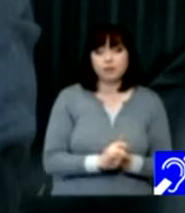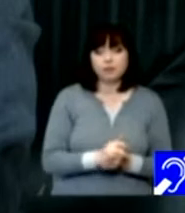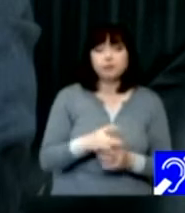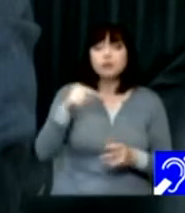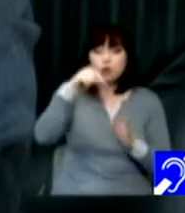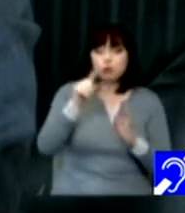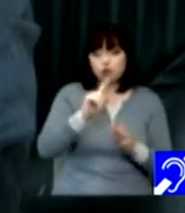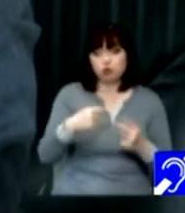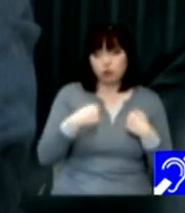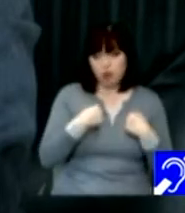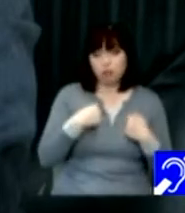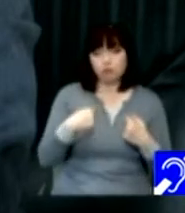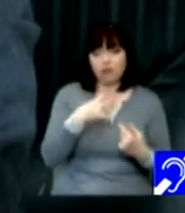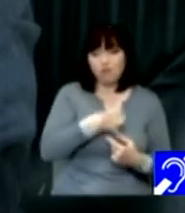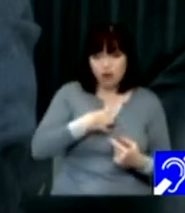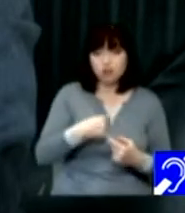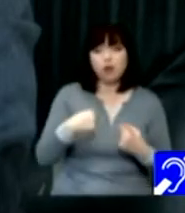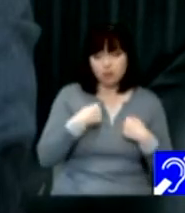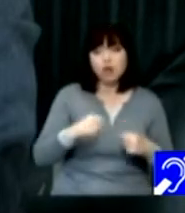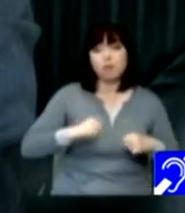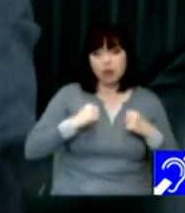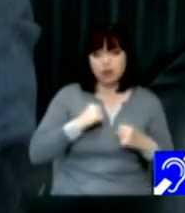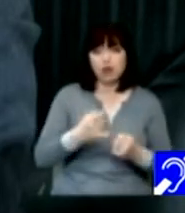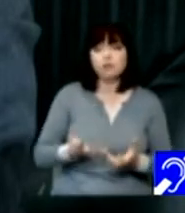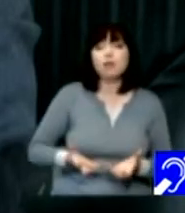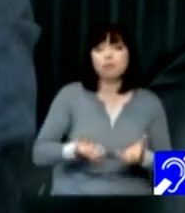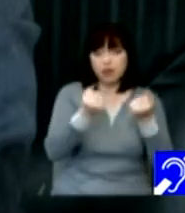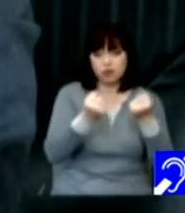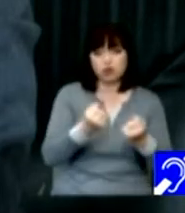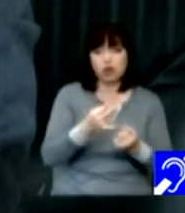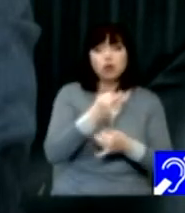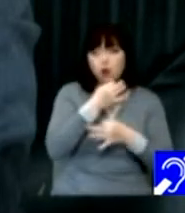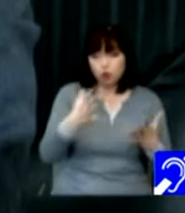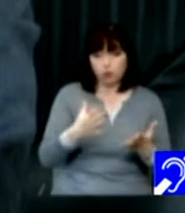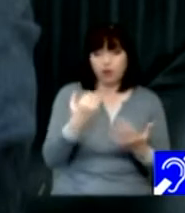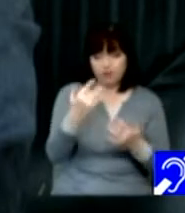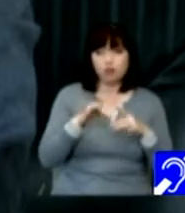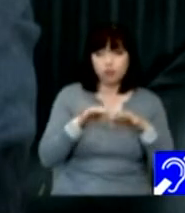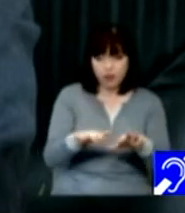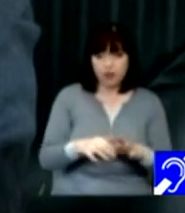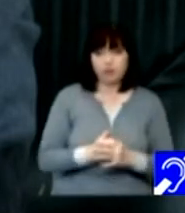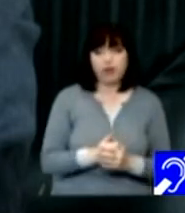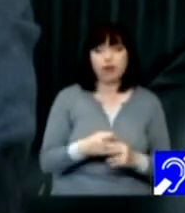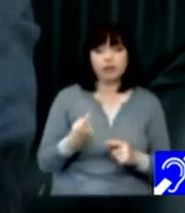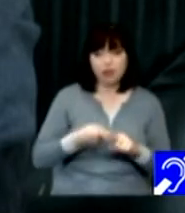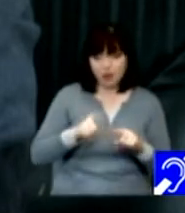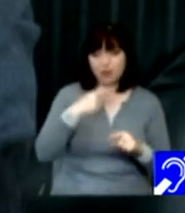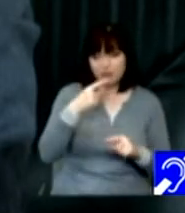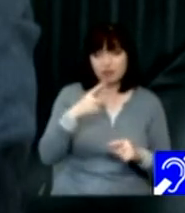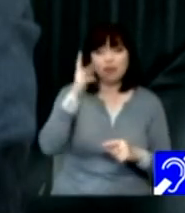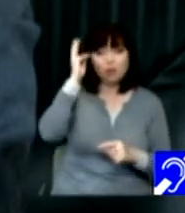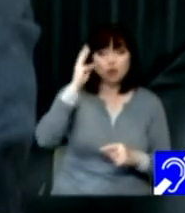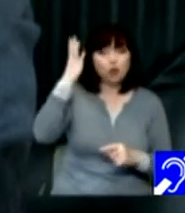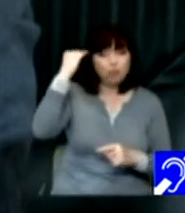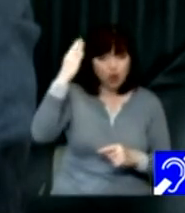În ceea ce ne privește, vă asigurăm de tot sprijinul în dialogul instituțional, a precizat ambasadorul Republicii Moldova la